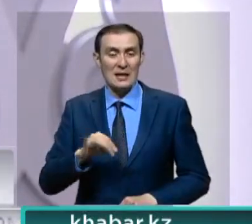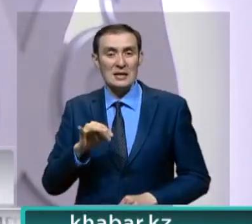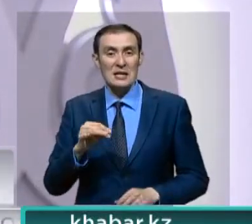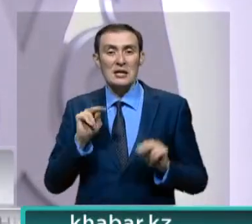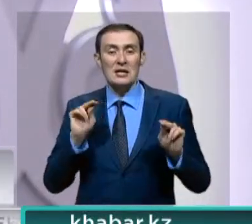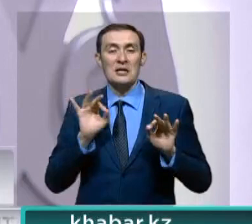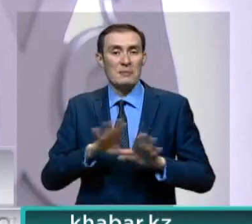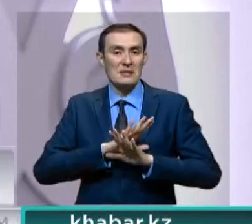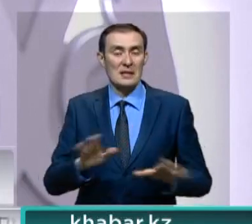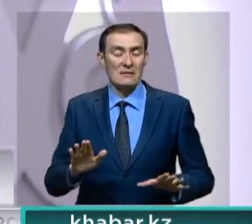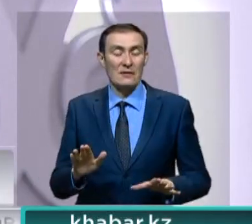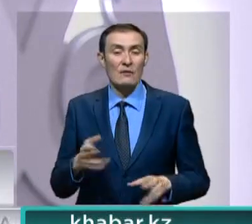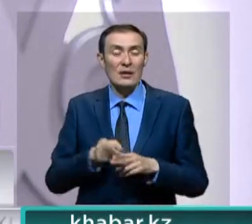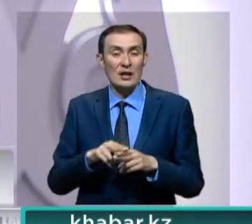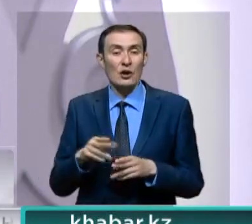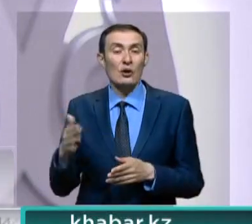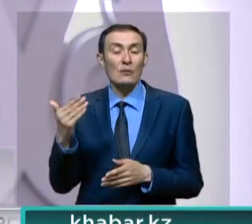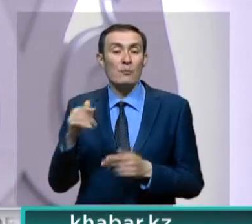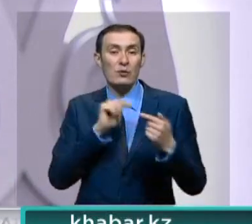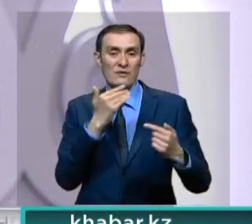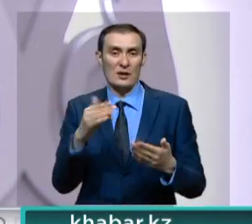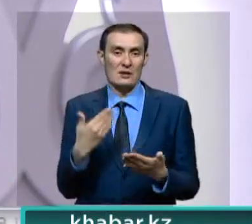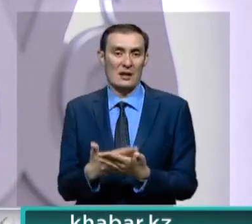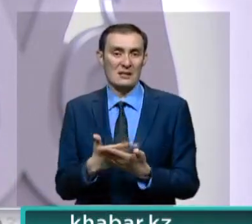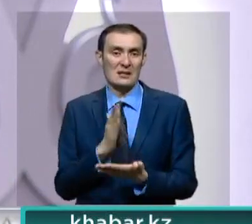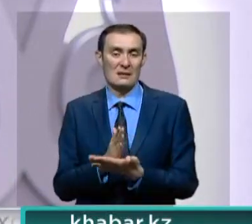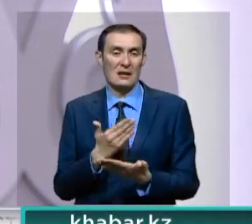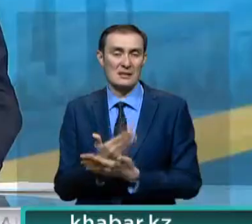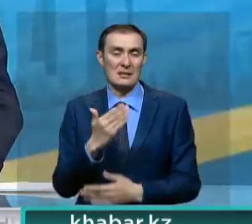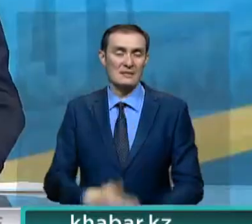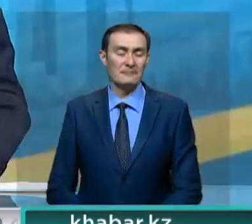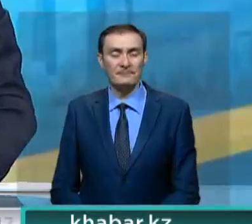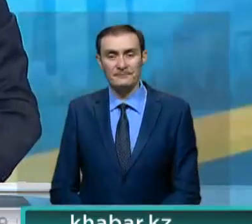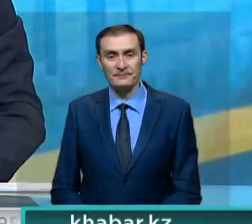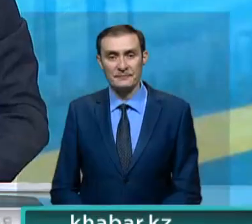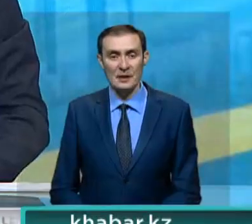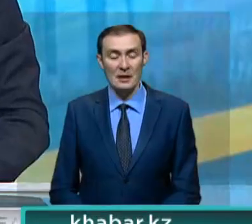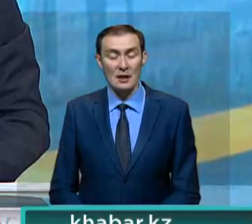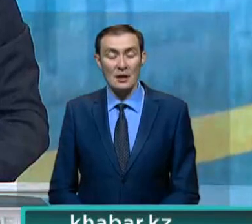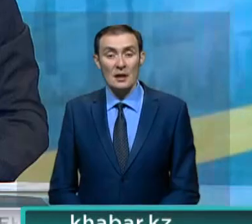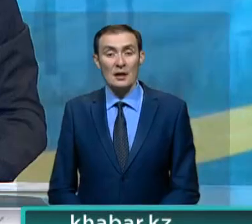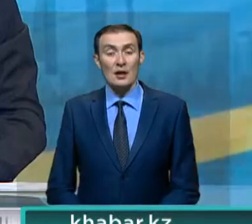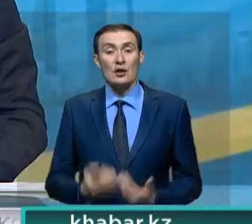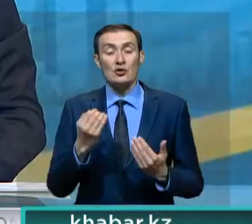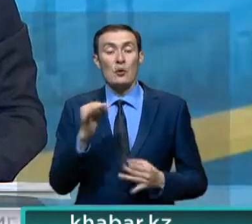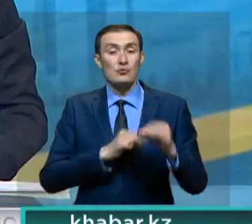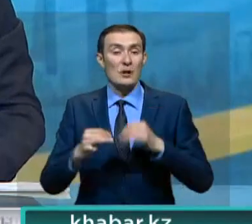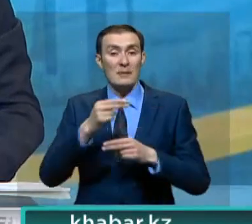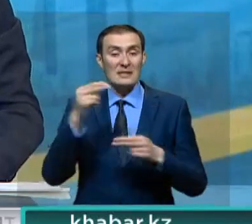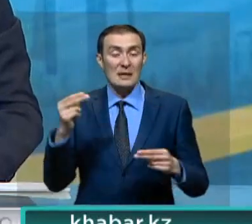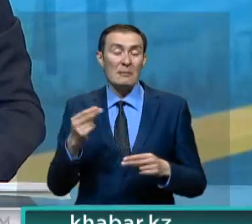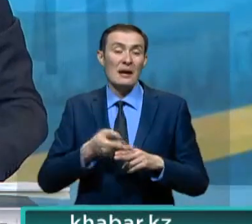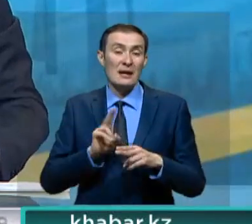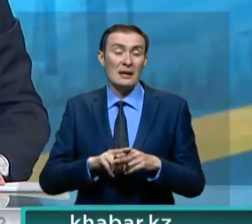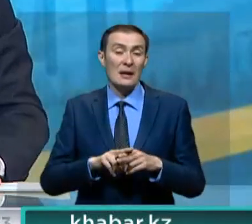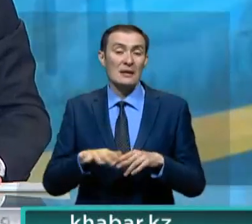признания недопустимыми собранных в отношении них доказательств. Еще одна тема, которую сегодня активно обсуждают и эксперты,